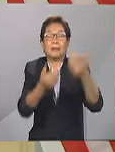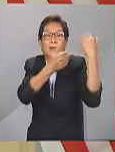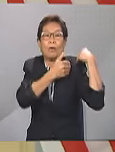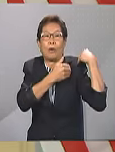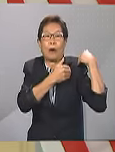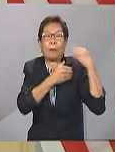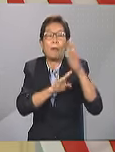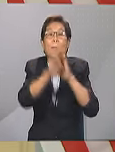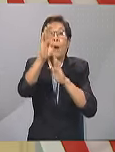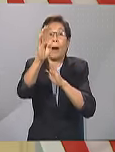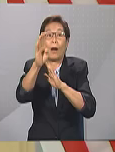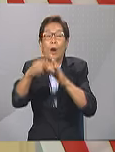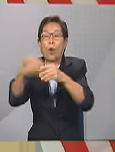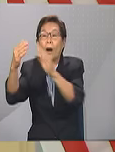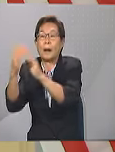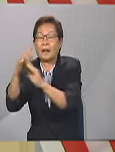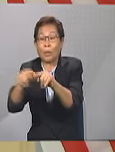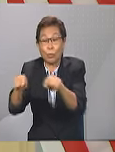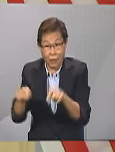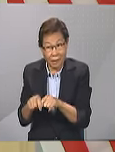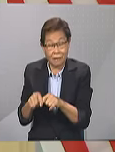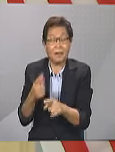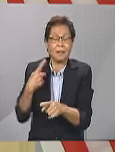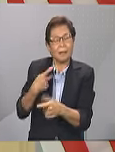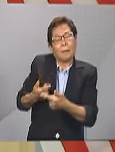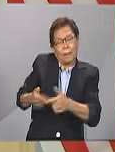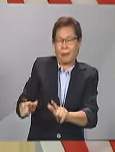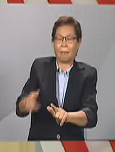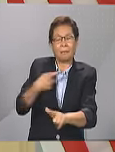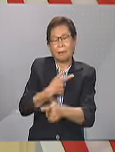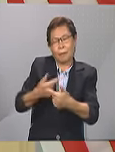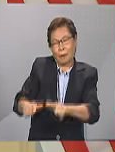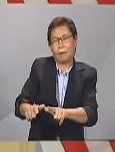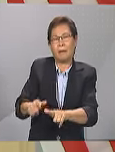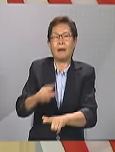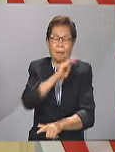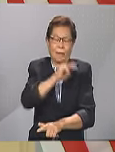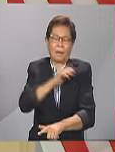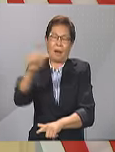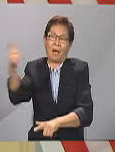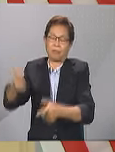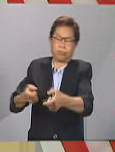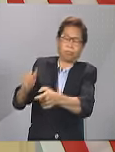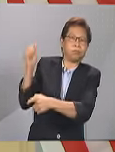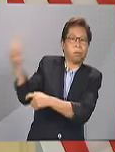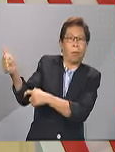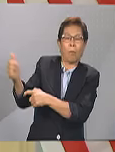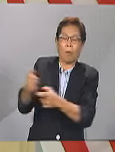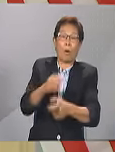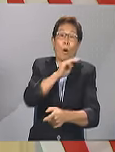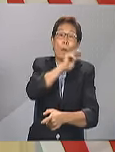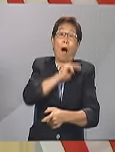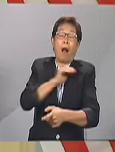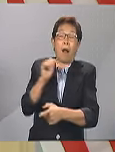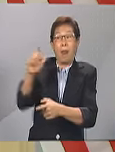jadi kita membenarkan kementerian-kementerian lain menguruskan untuk